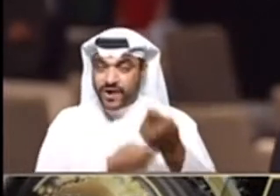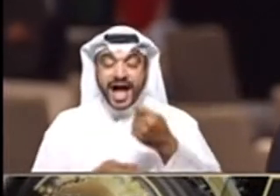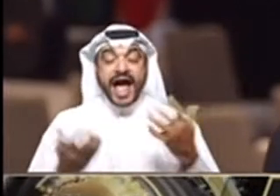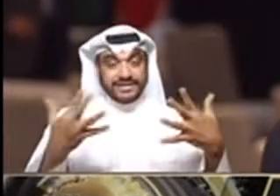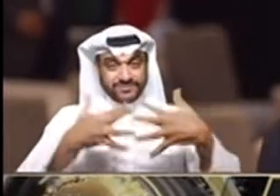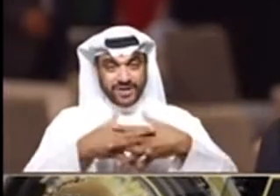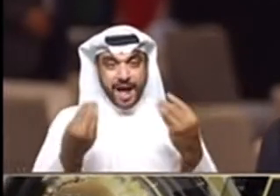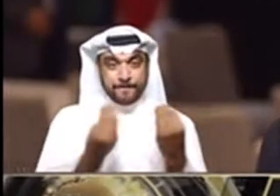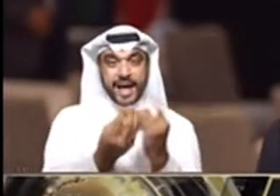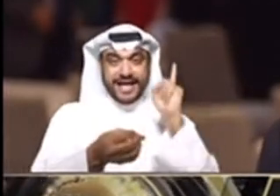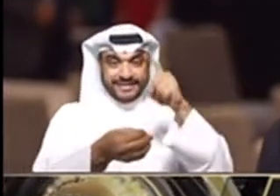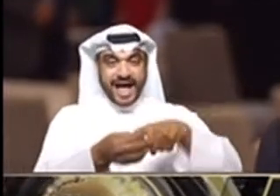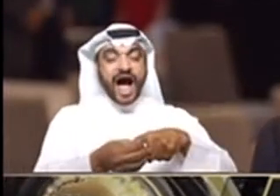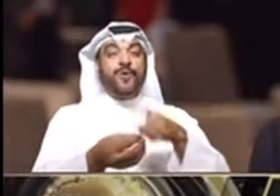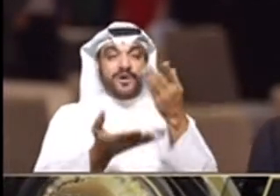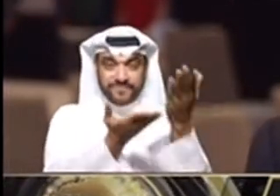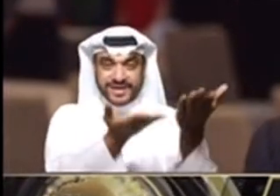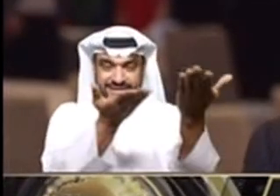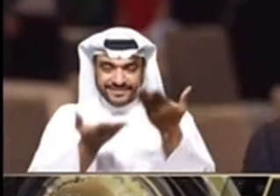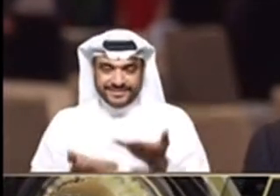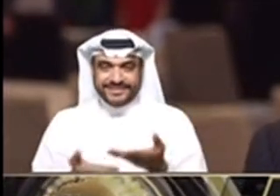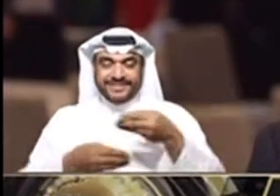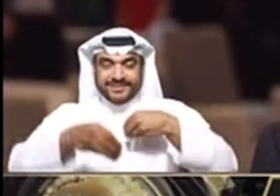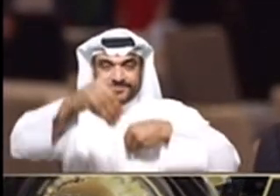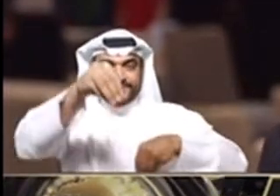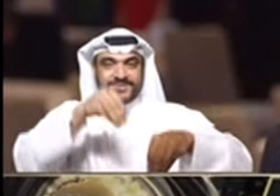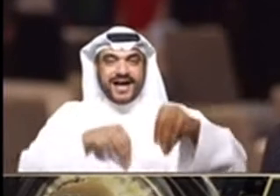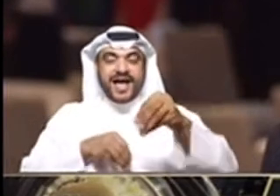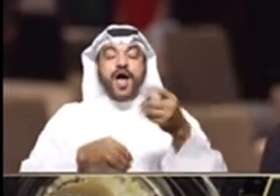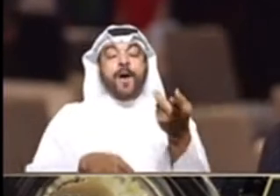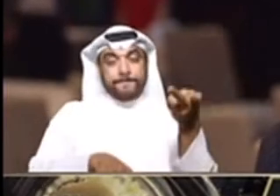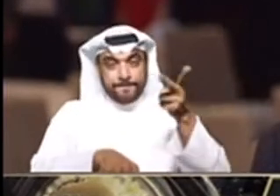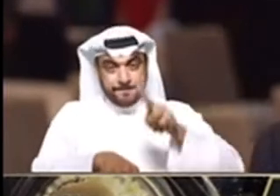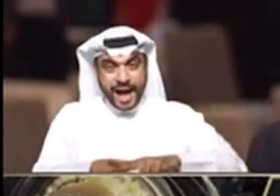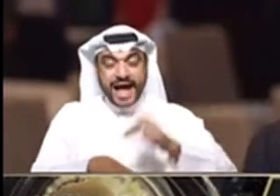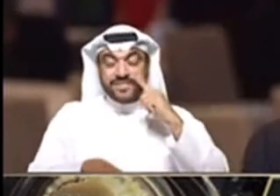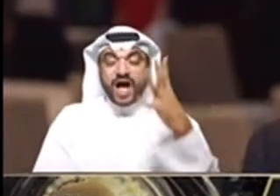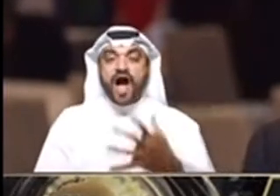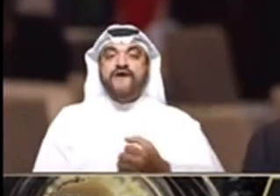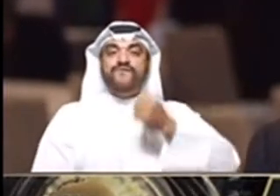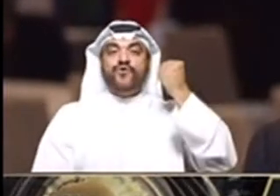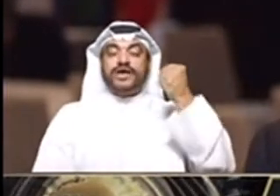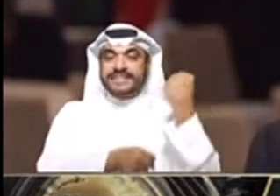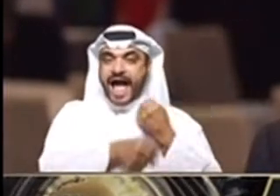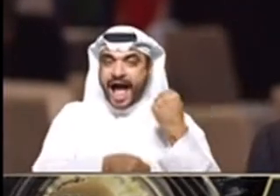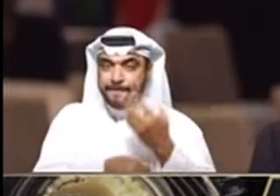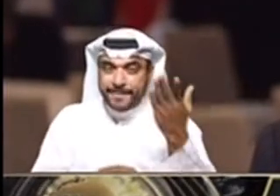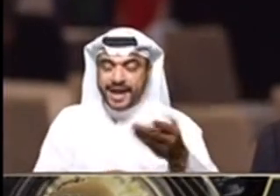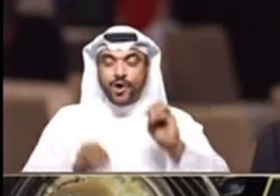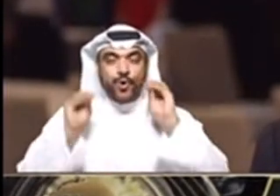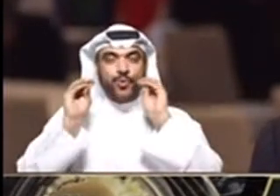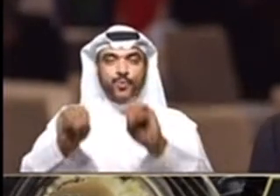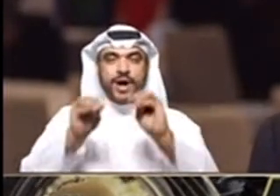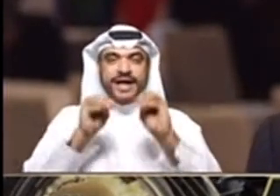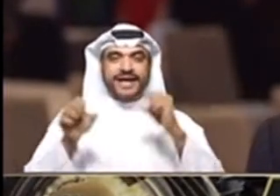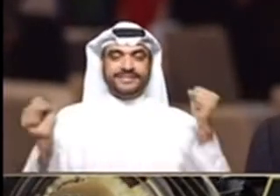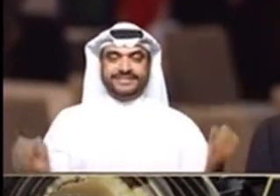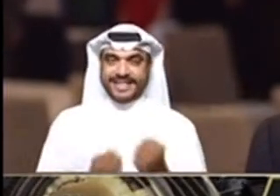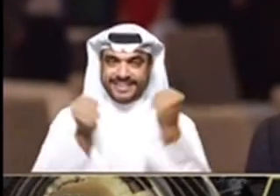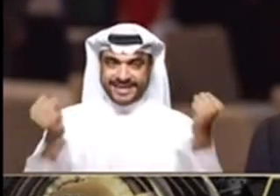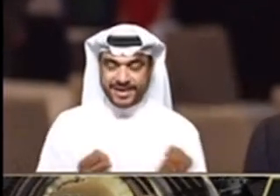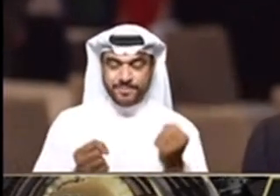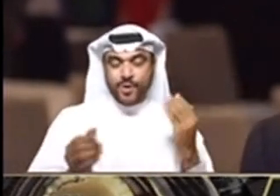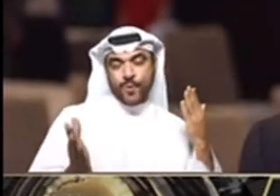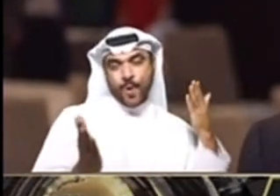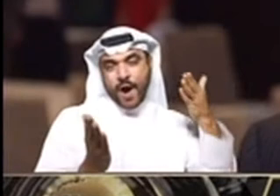بالشراكات وكذلك إيجاد فرص العمل والتدريب وكذلك الوصول